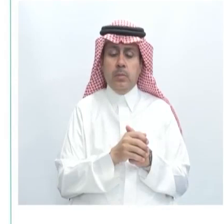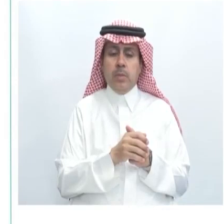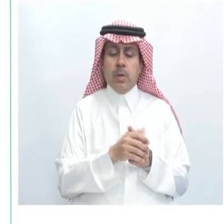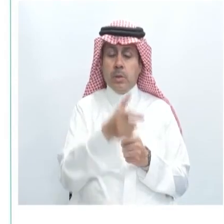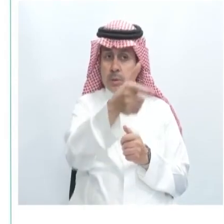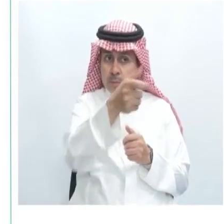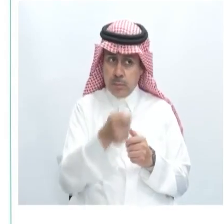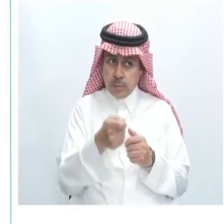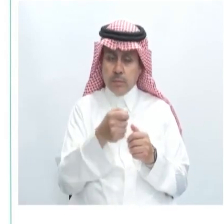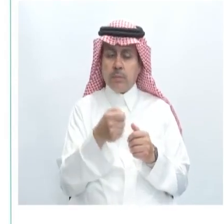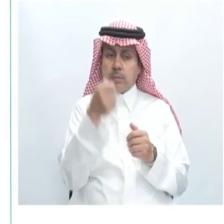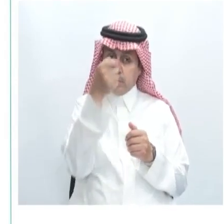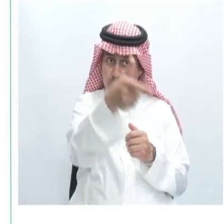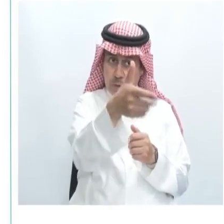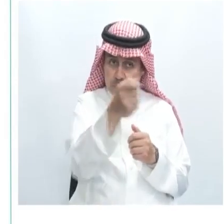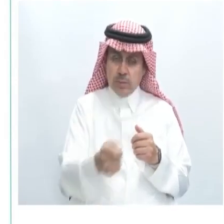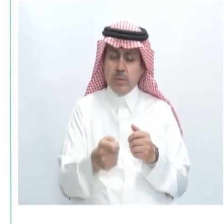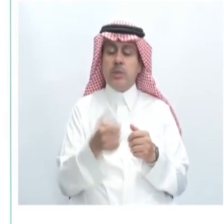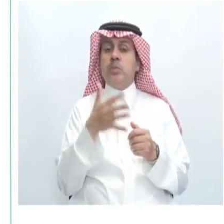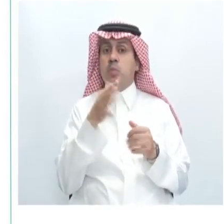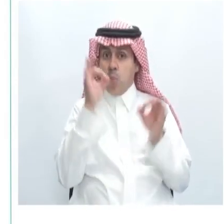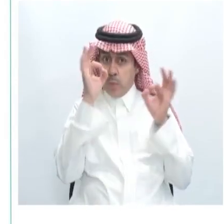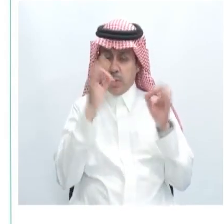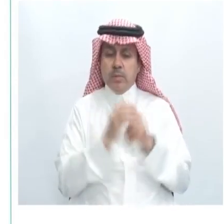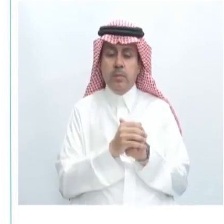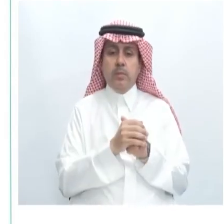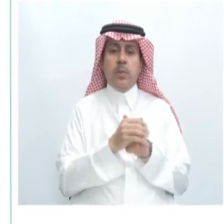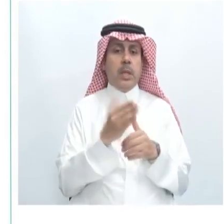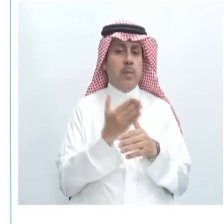الخدمه منتج حتى لو كانت ممتازه لماذا